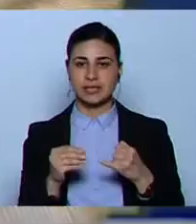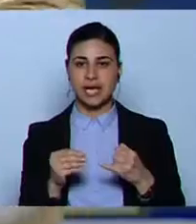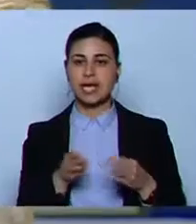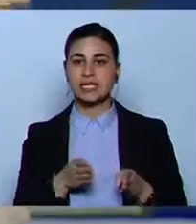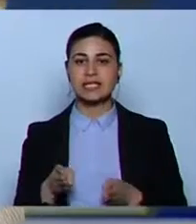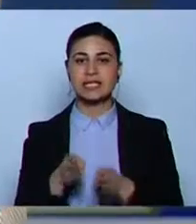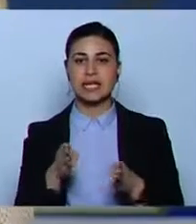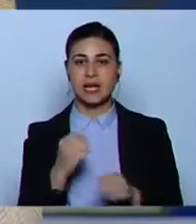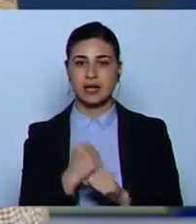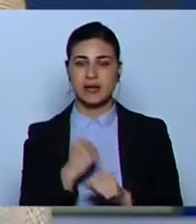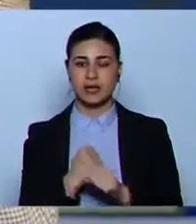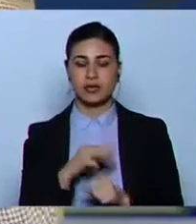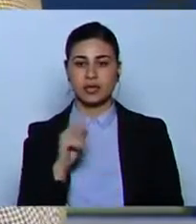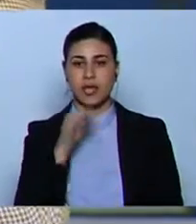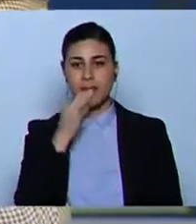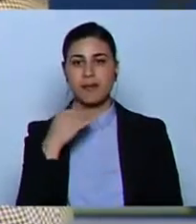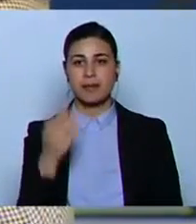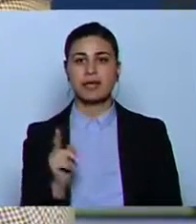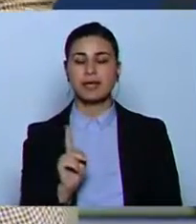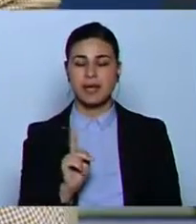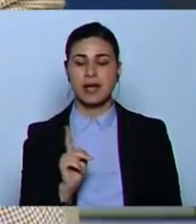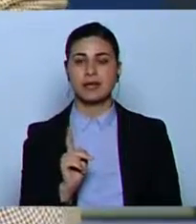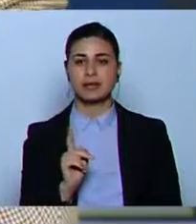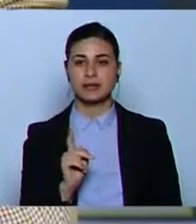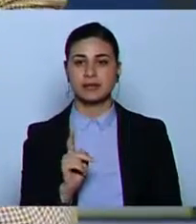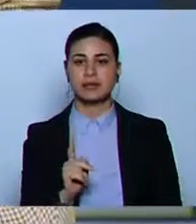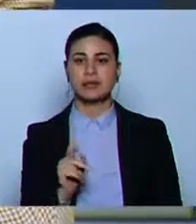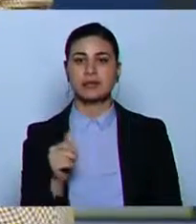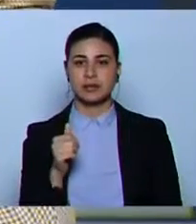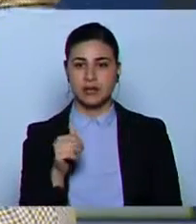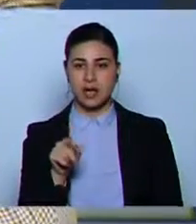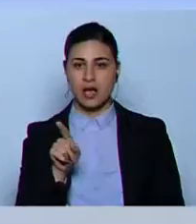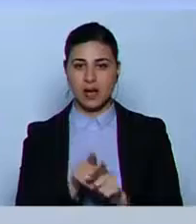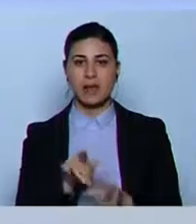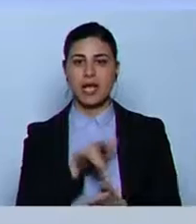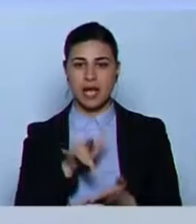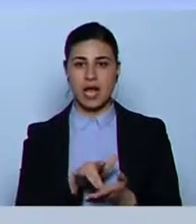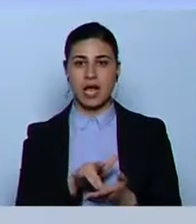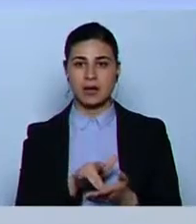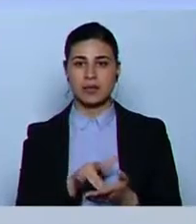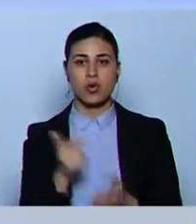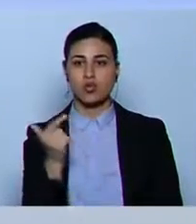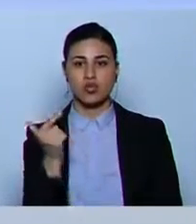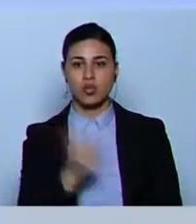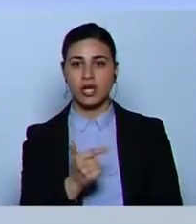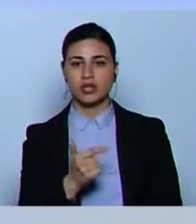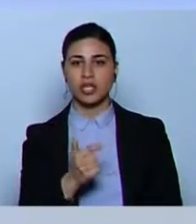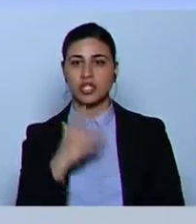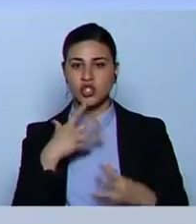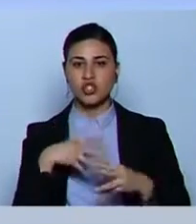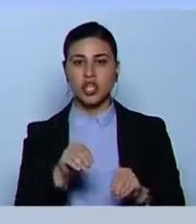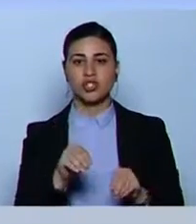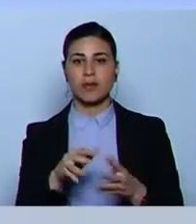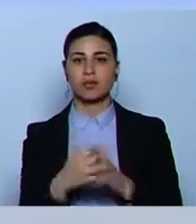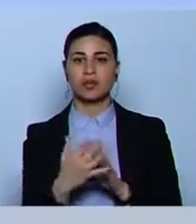მისასვლელი გზების მოსახრეშოთ. Და მე ნუ რაღაც განან არც კამათო. შეიძლება ქალაქმა ასე თქვათ, უხეშად თქვათ, შეჭამოს თქვათ